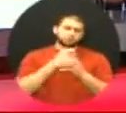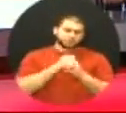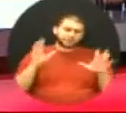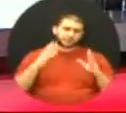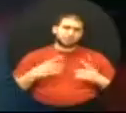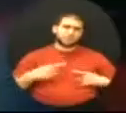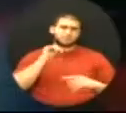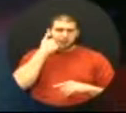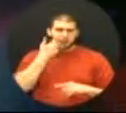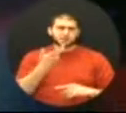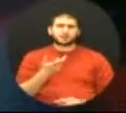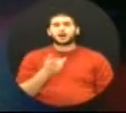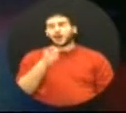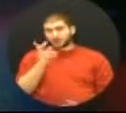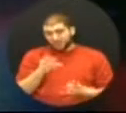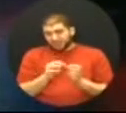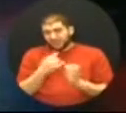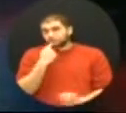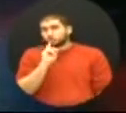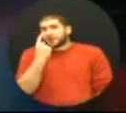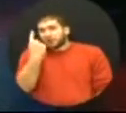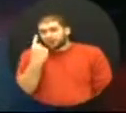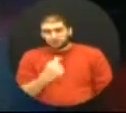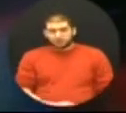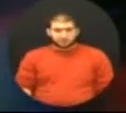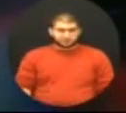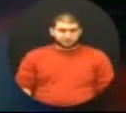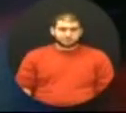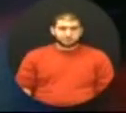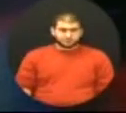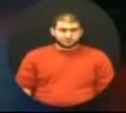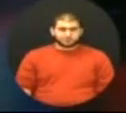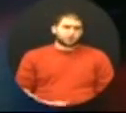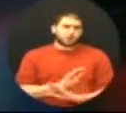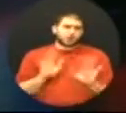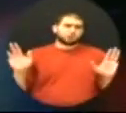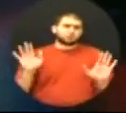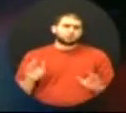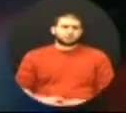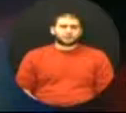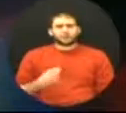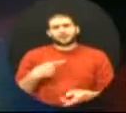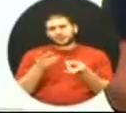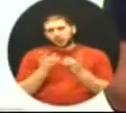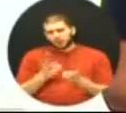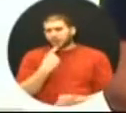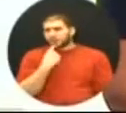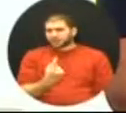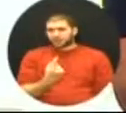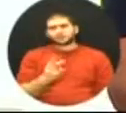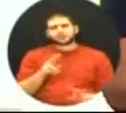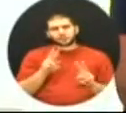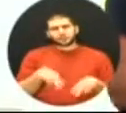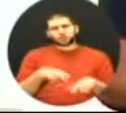במהלך היום ומחר ומחרתיים בהדרגה. את יכולה להתחיל מחר עכשיו, אצלנו באופן. לא. לא? אני יכולה להגיד לכם